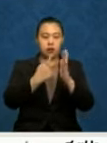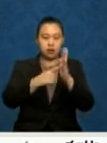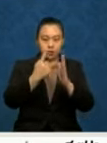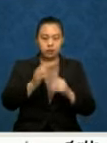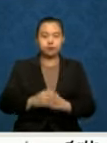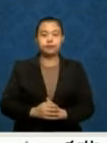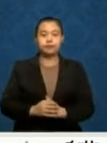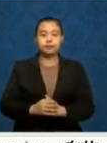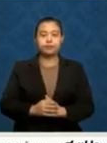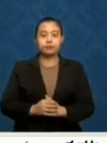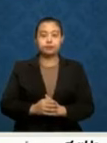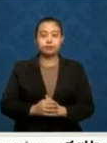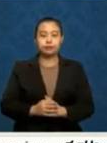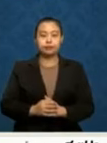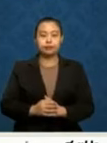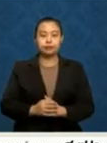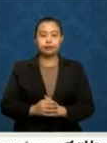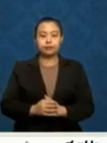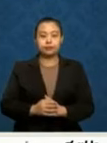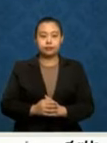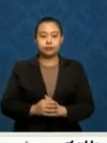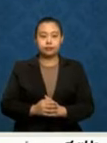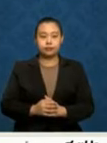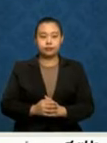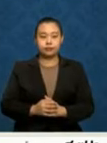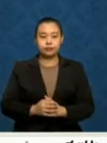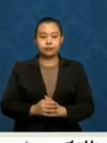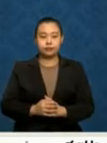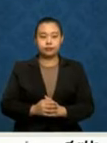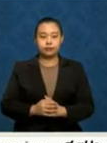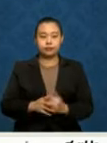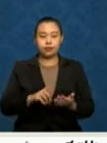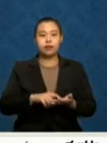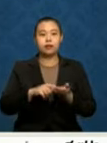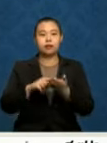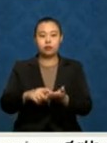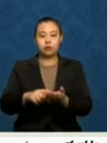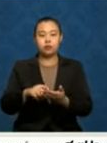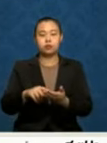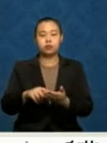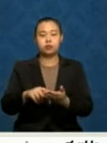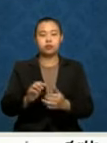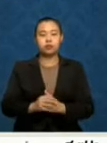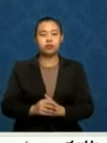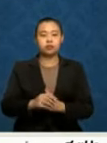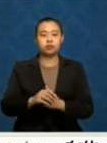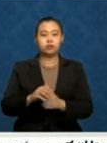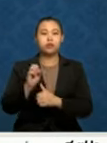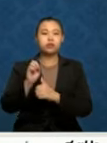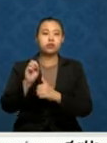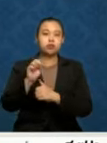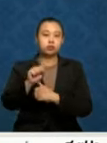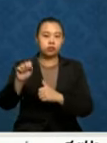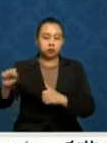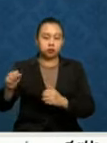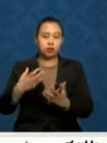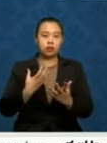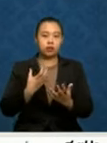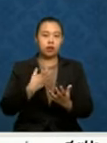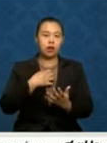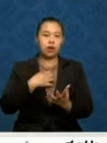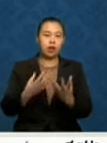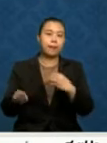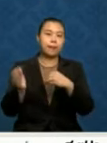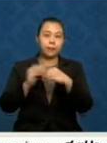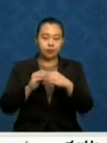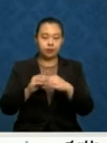พิ่มไว้นะครับก็เป็นดุลพินิจก็มีข้อเสนอนะครับของท่านสมาชิกที่จะเพิ่มมากกว่านี้แต่ว่าคณะกรรมการเห็นว่าเป็นจำ